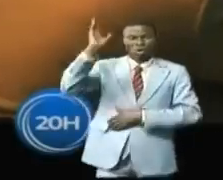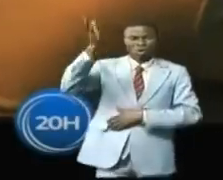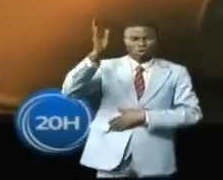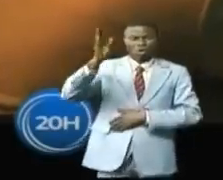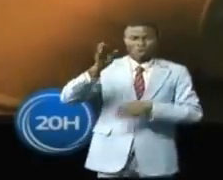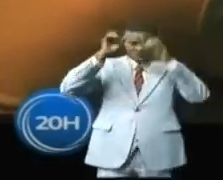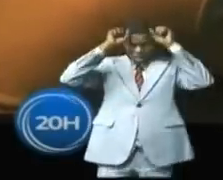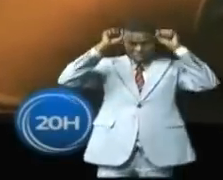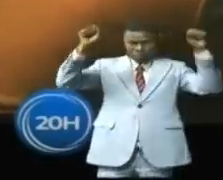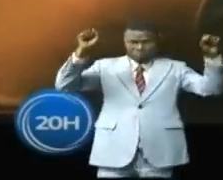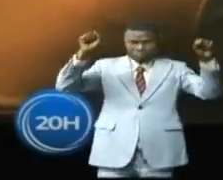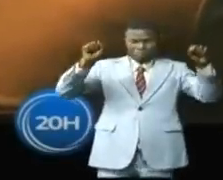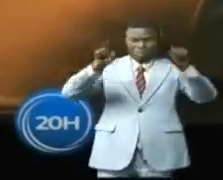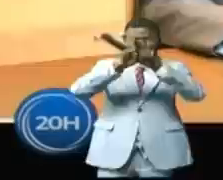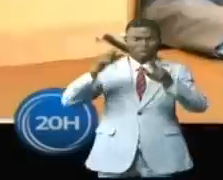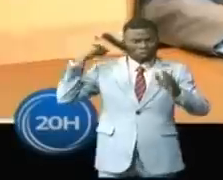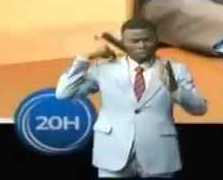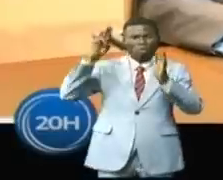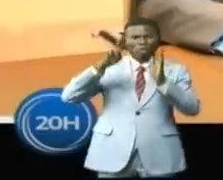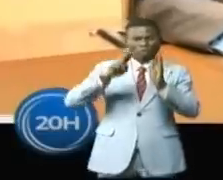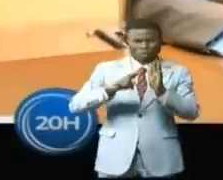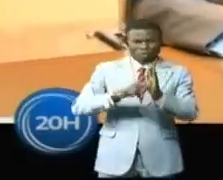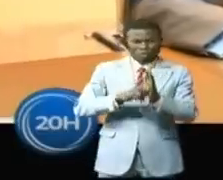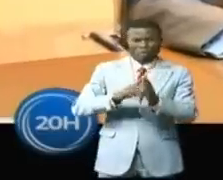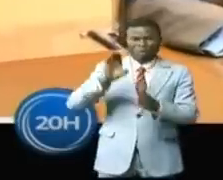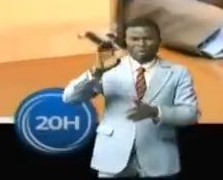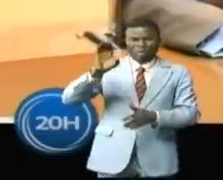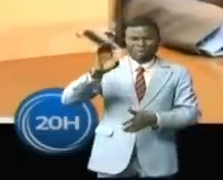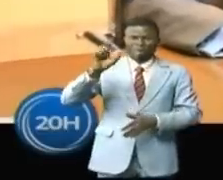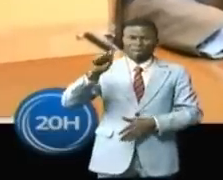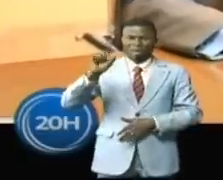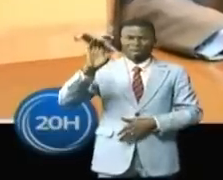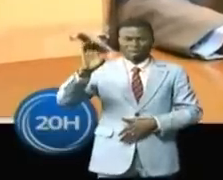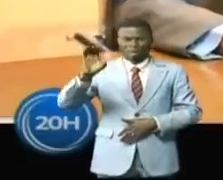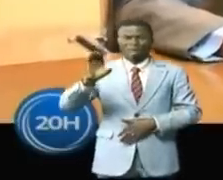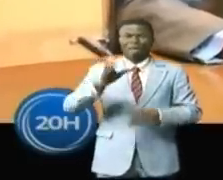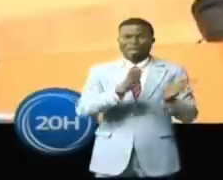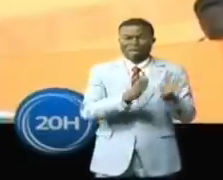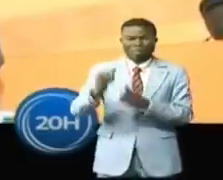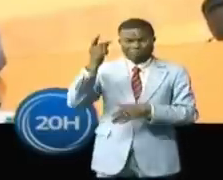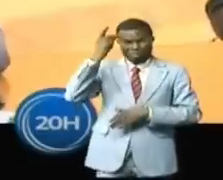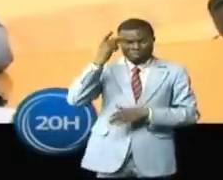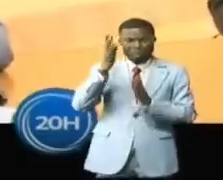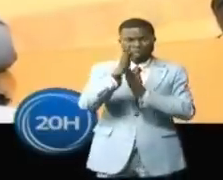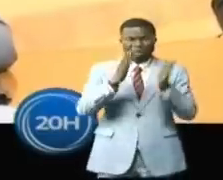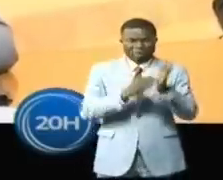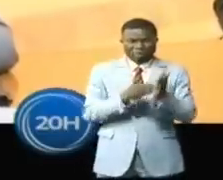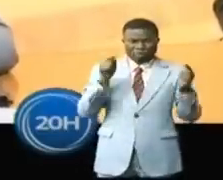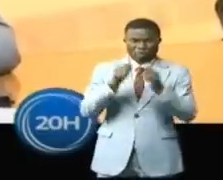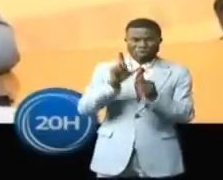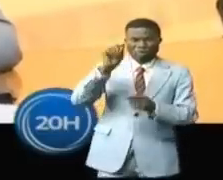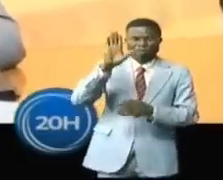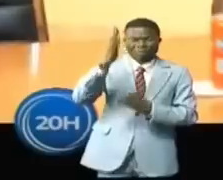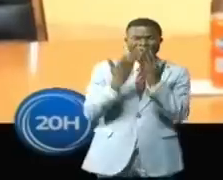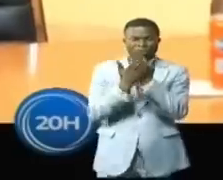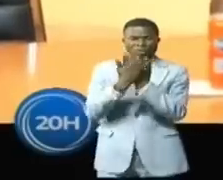chefs d'État et des gouvernements de la CAC, revue à Kinshasa du 19 au 25 juillet